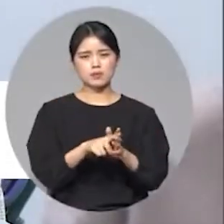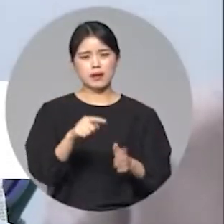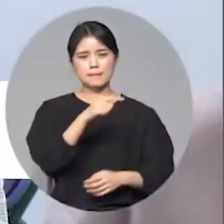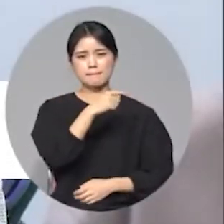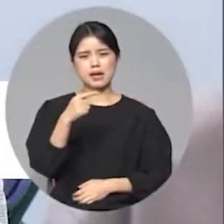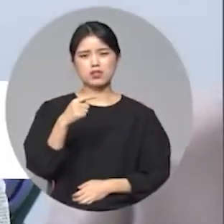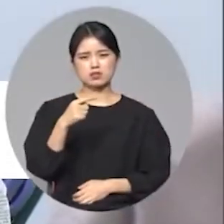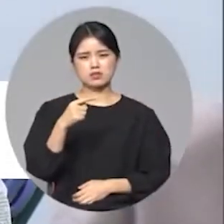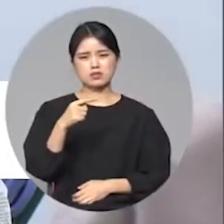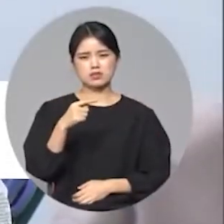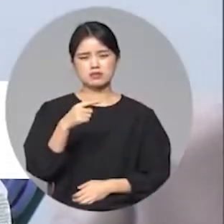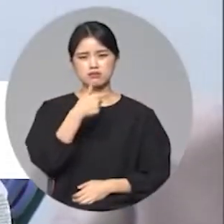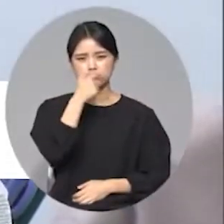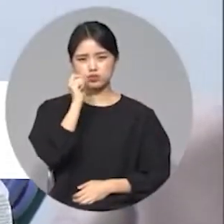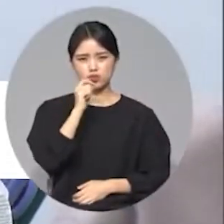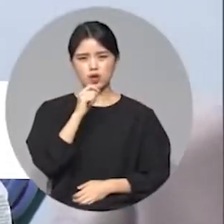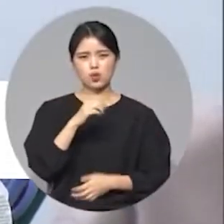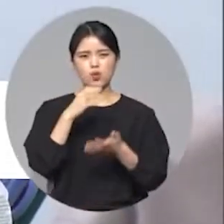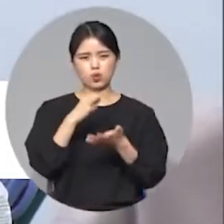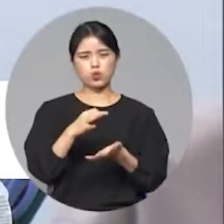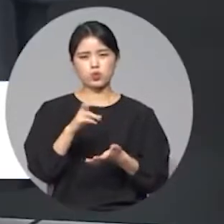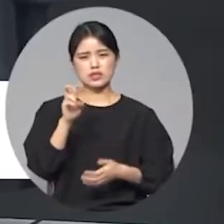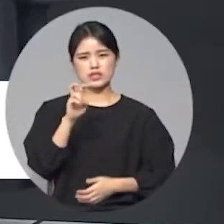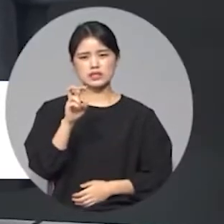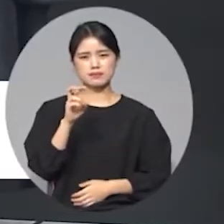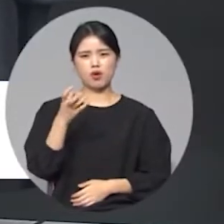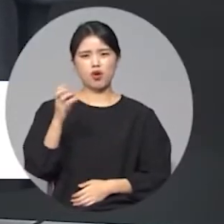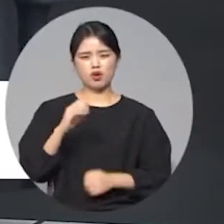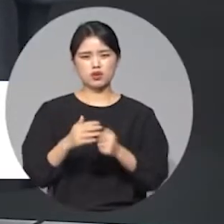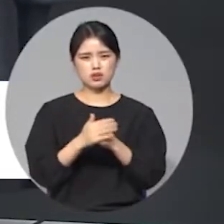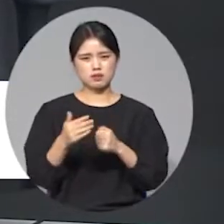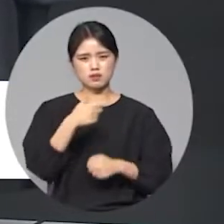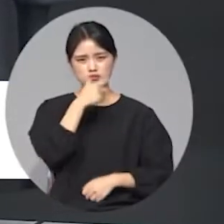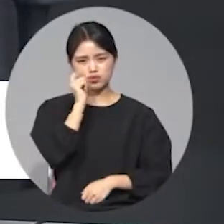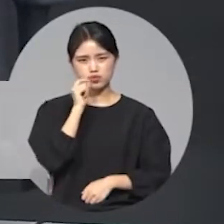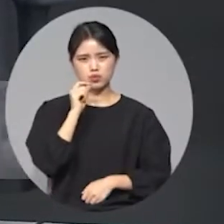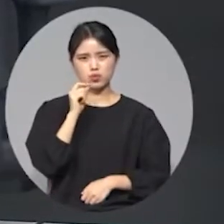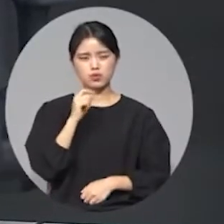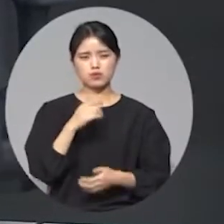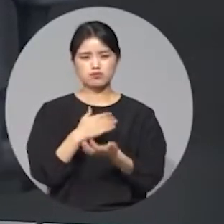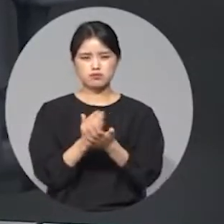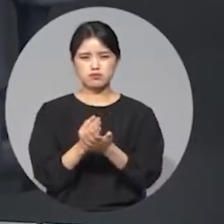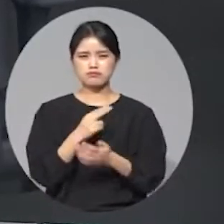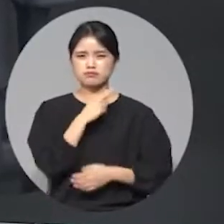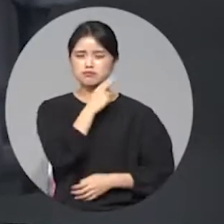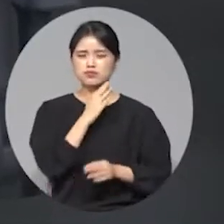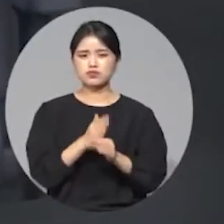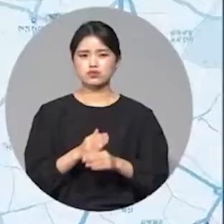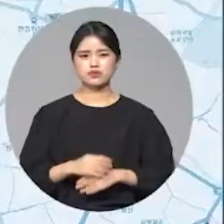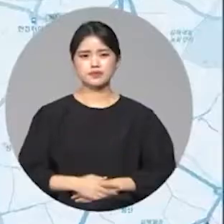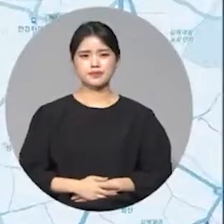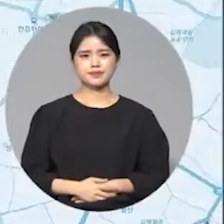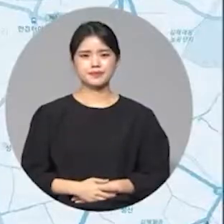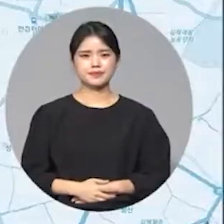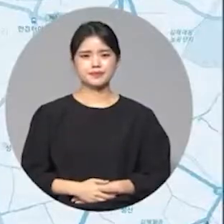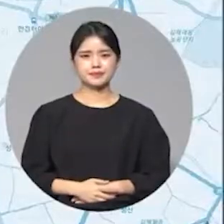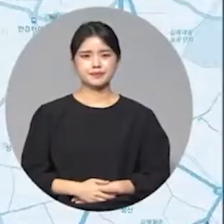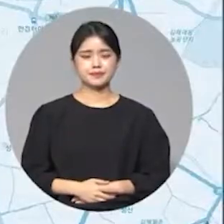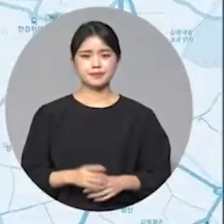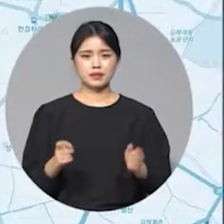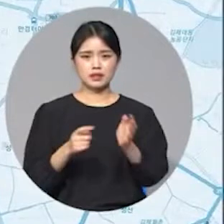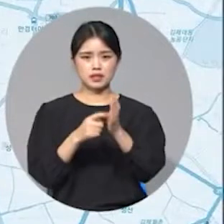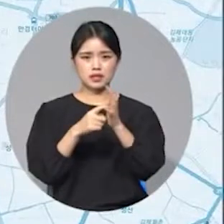낮고 자본금도 25억에 불과해 4,200억 건설자금 조달에 의문이 제기되고 있습니다.